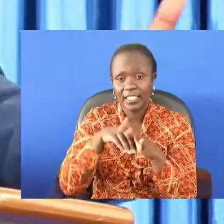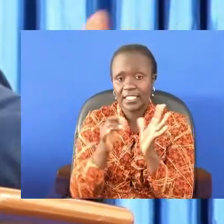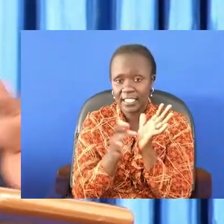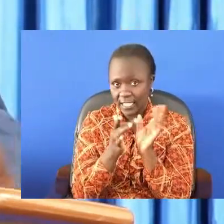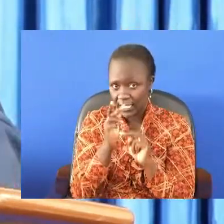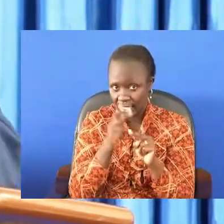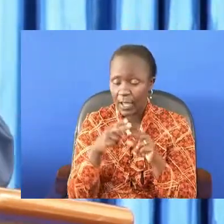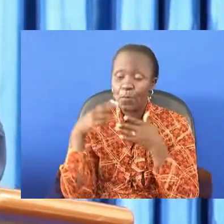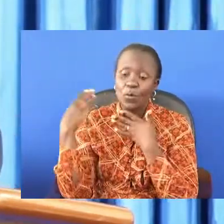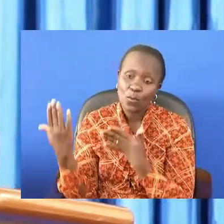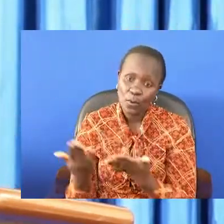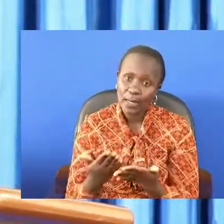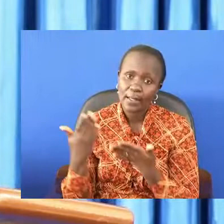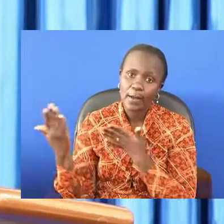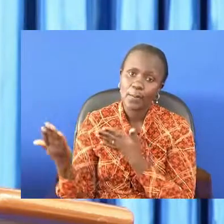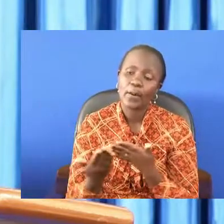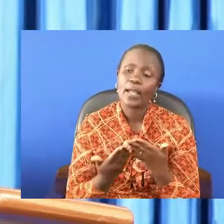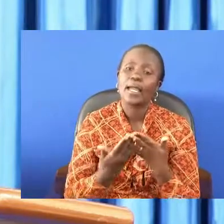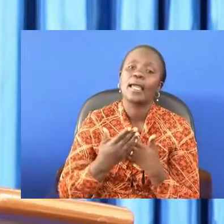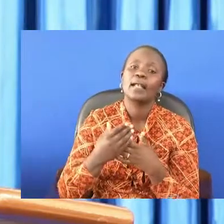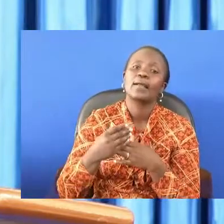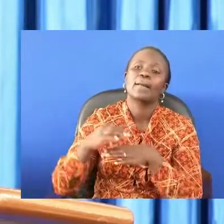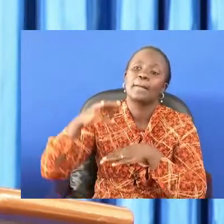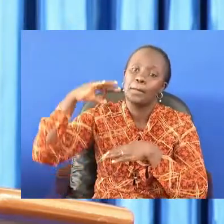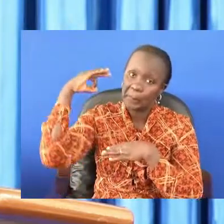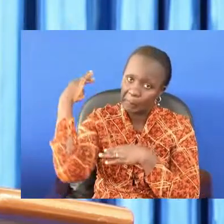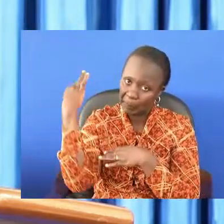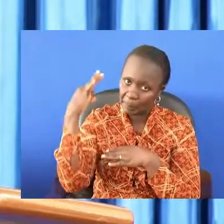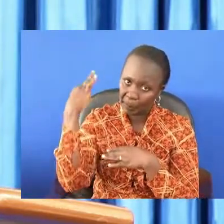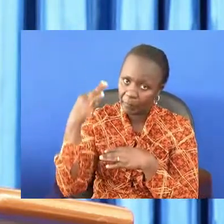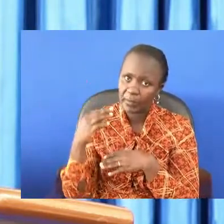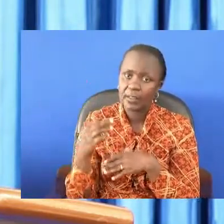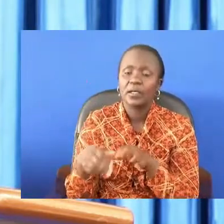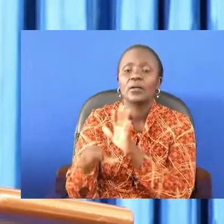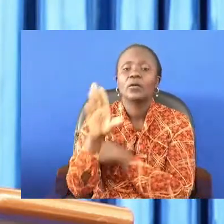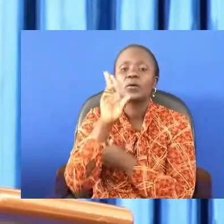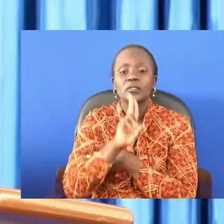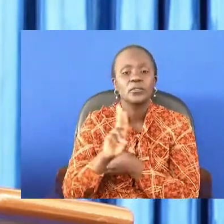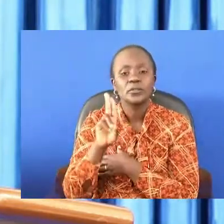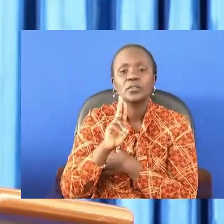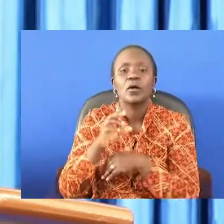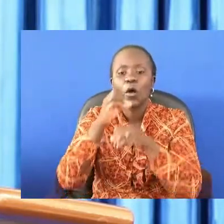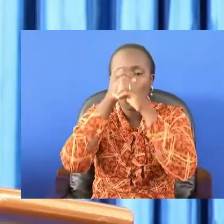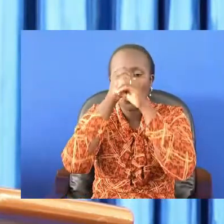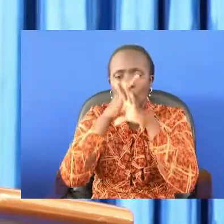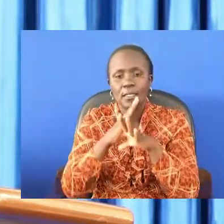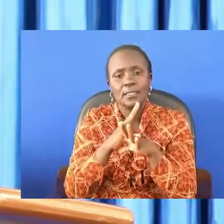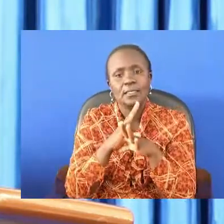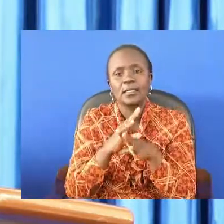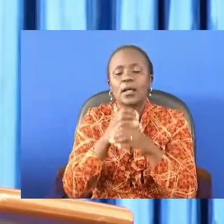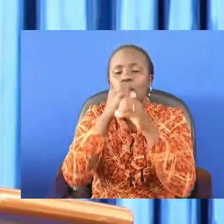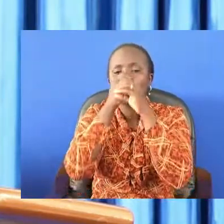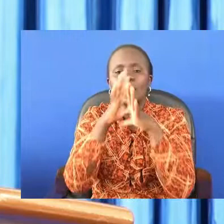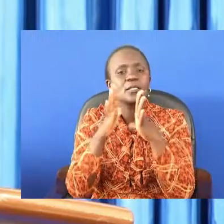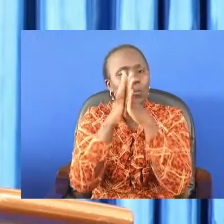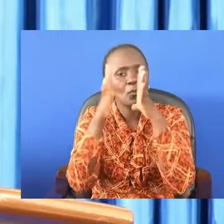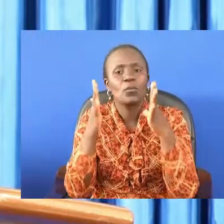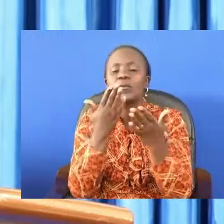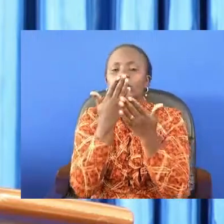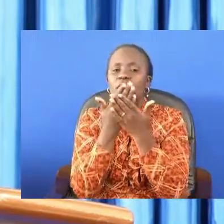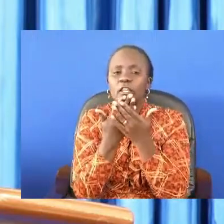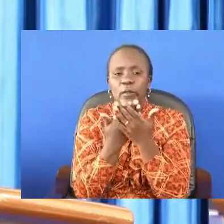Yesu. Karibu, nena na watu wa Mungu, na Mungu akutumie kama chombo cha baraka. Barikiweni sana.